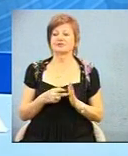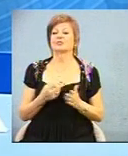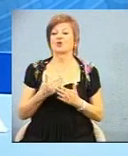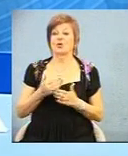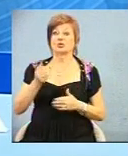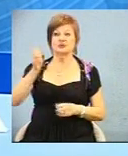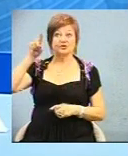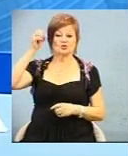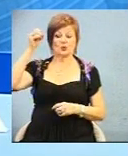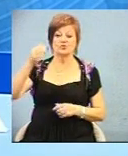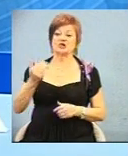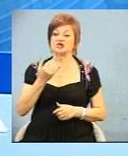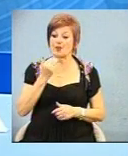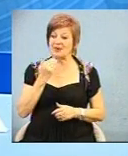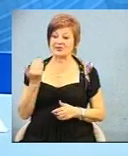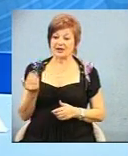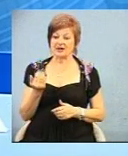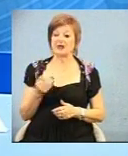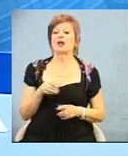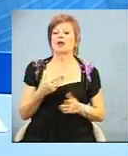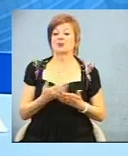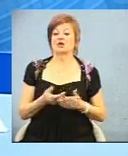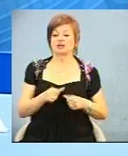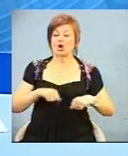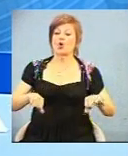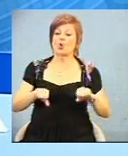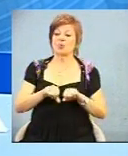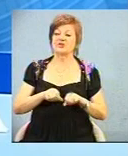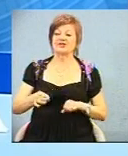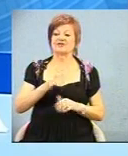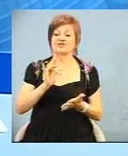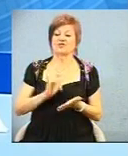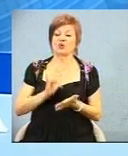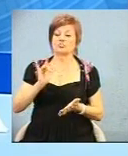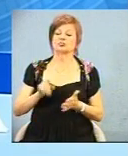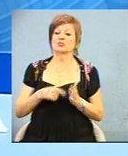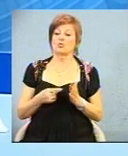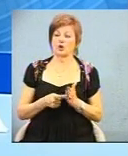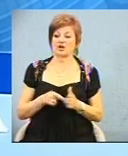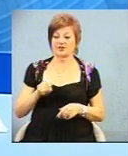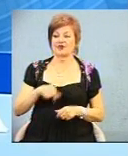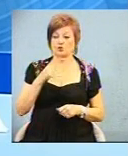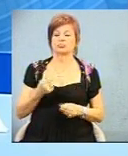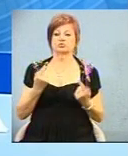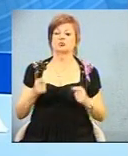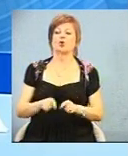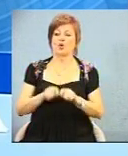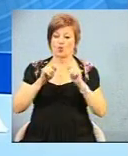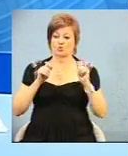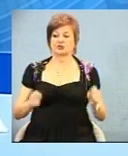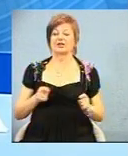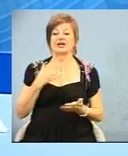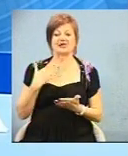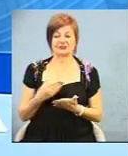сонячної батареї. Ініціатором проєкту стали представники комітету мікрорайону «Центр міста». Цього дня вони урочисто відкрили своє